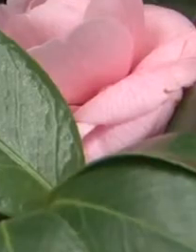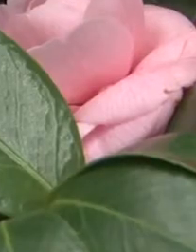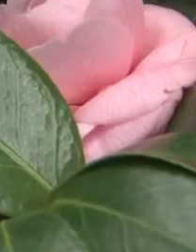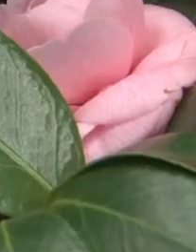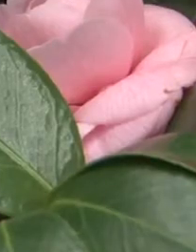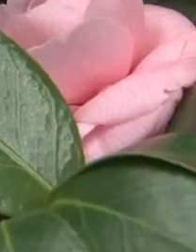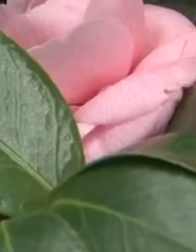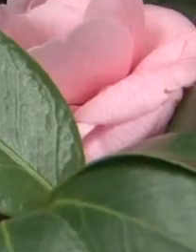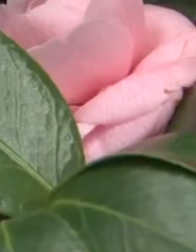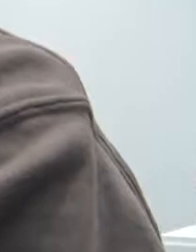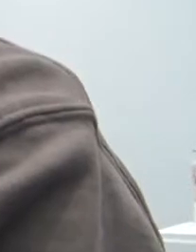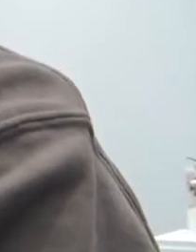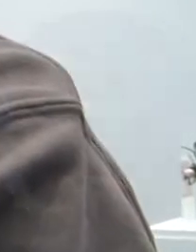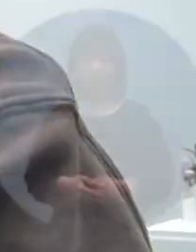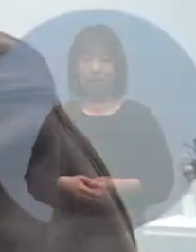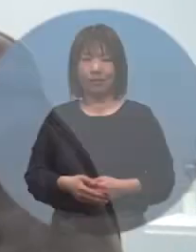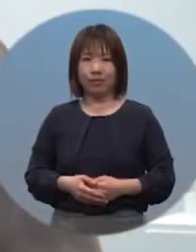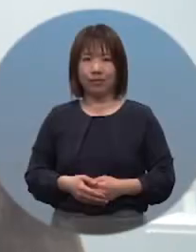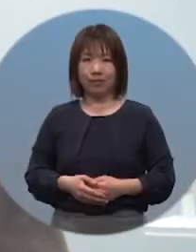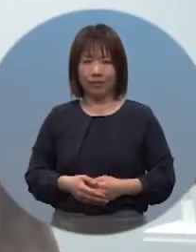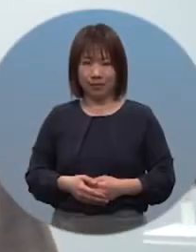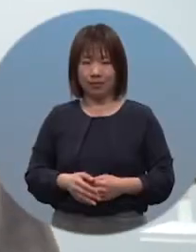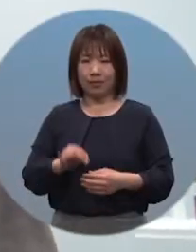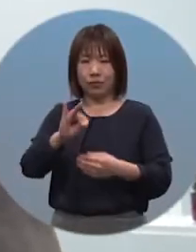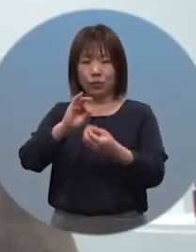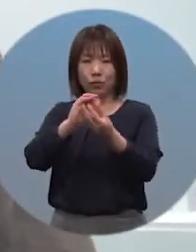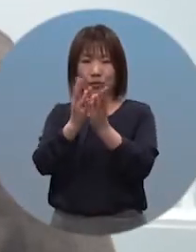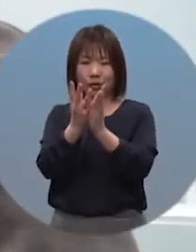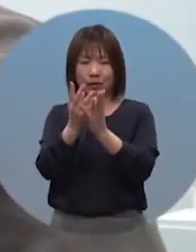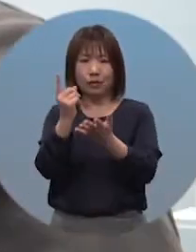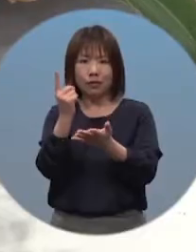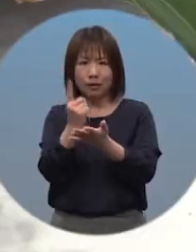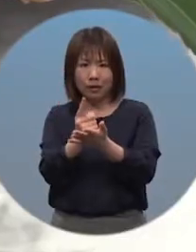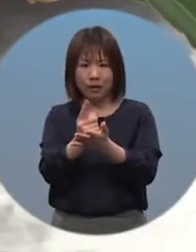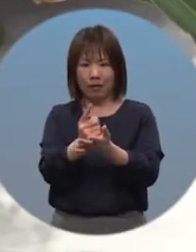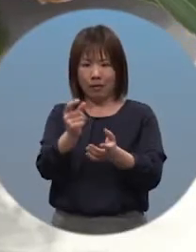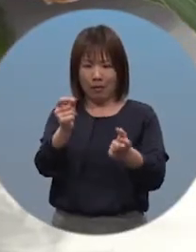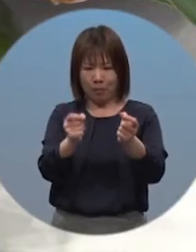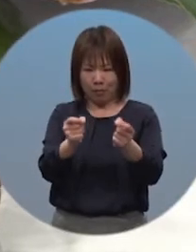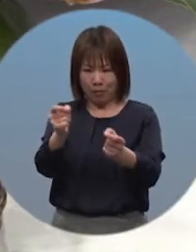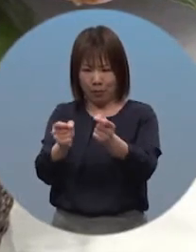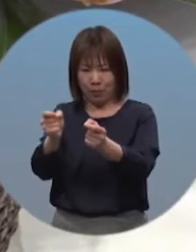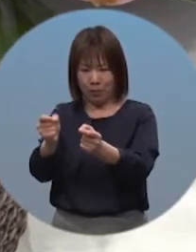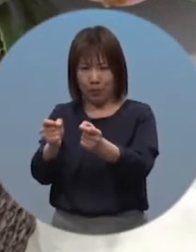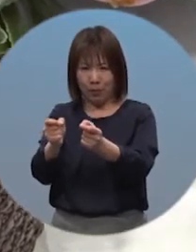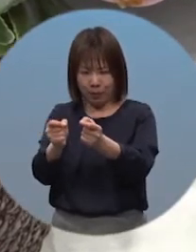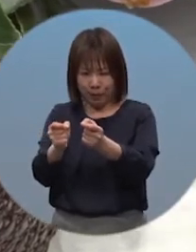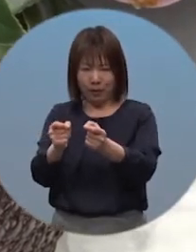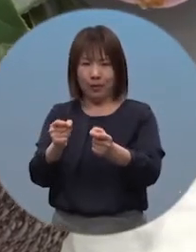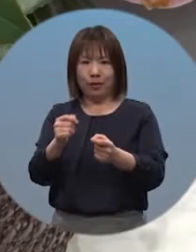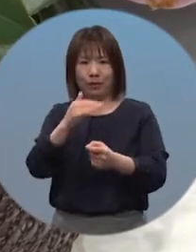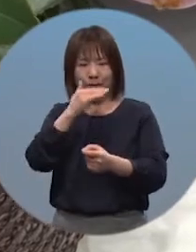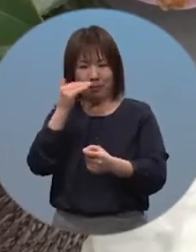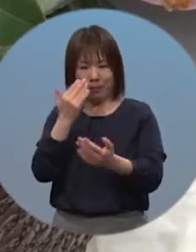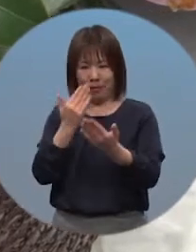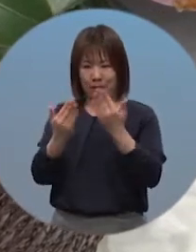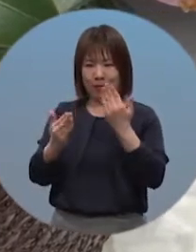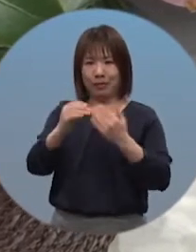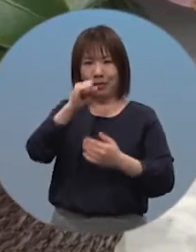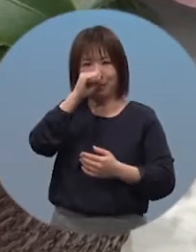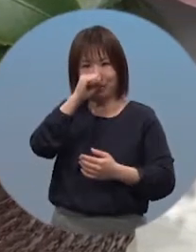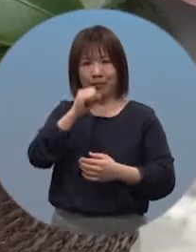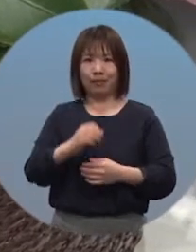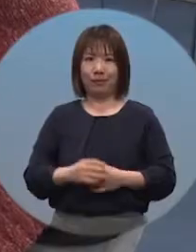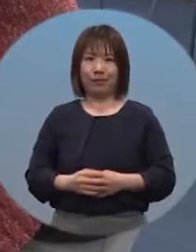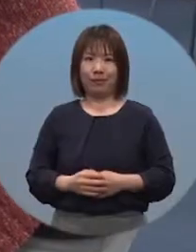ん坪木にだけでこんなに豪華になるのだなぁと思ってはいいいなぁと思いましたなかなかお